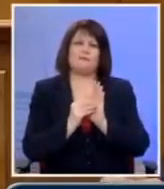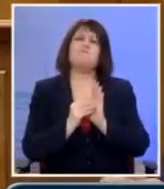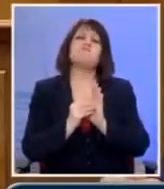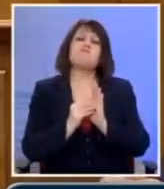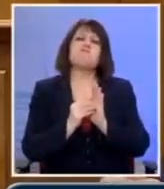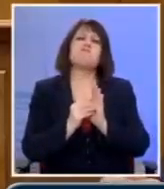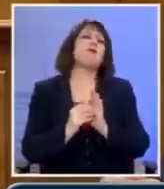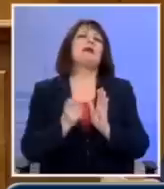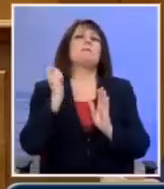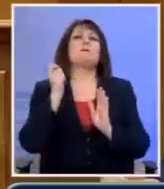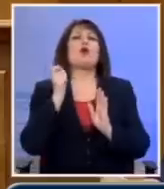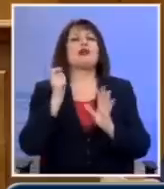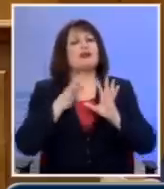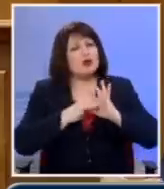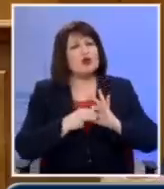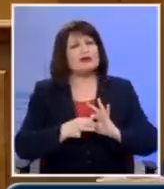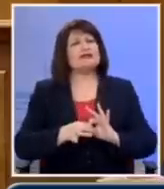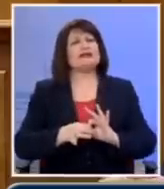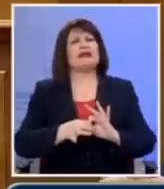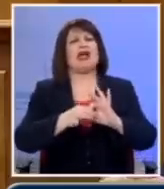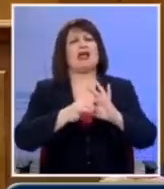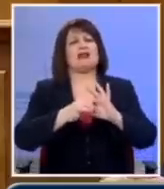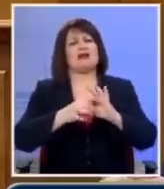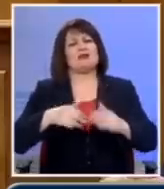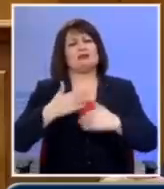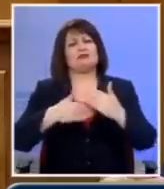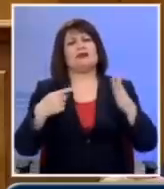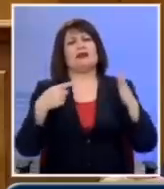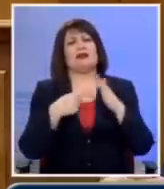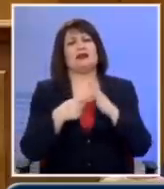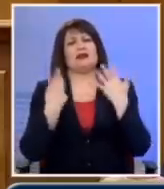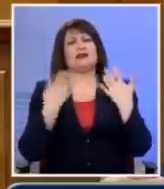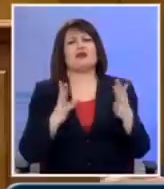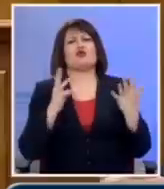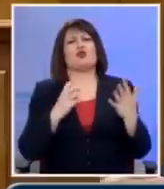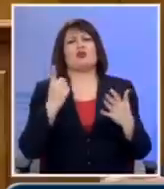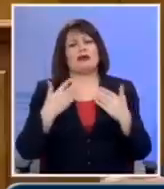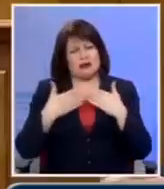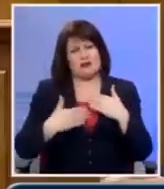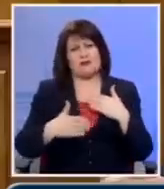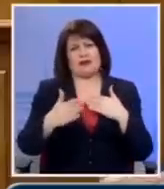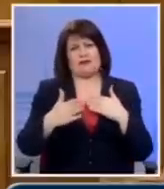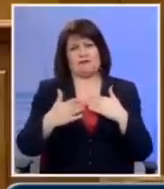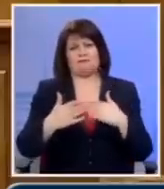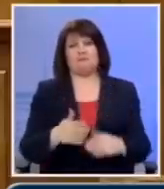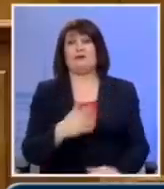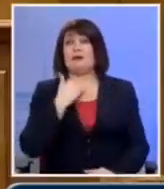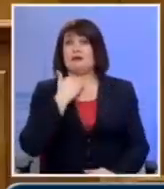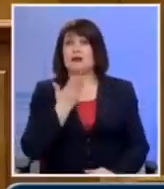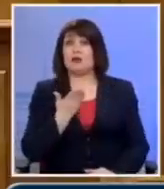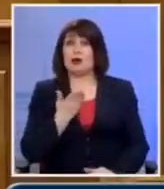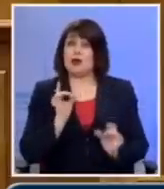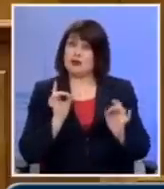αδιατάρακτο πολιτικό συνεχές που εκκινεί από το 1981. Δεν μπορεί κανείς να